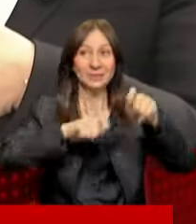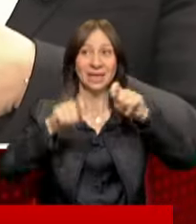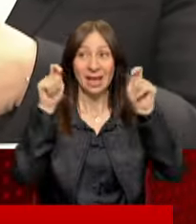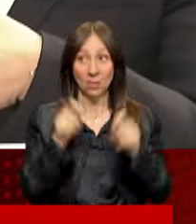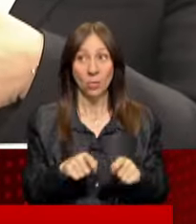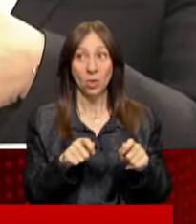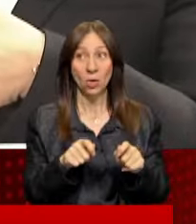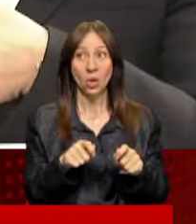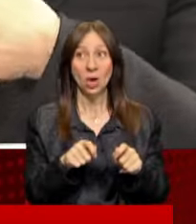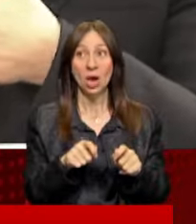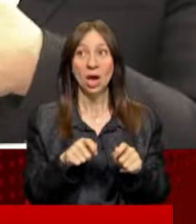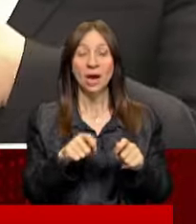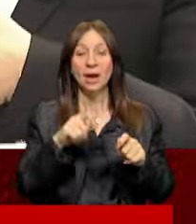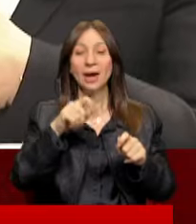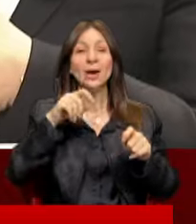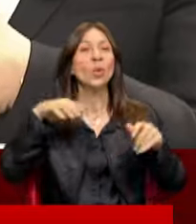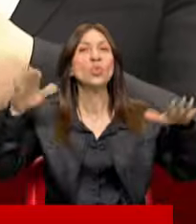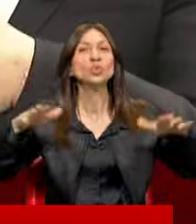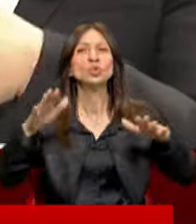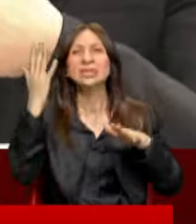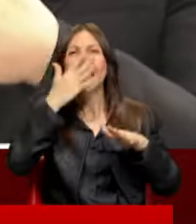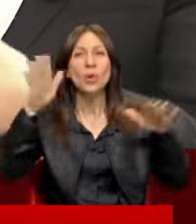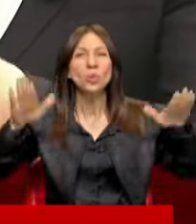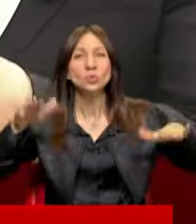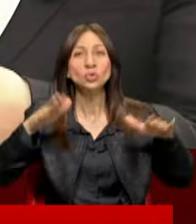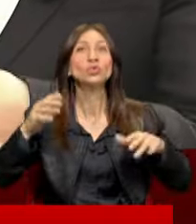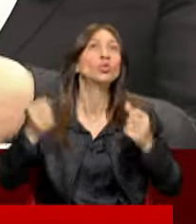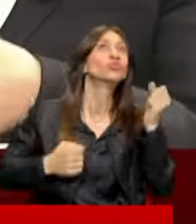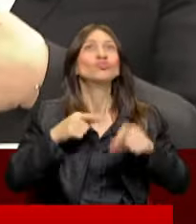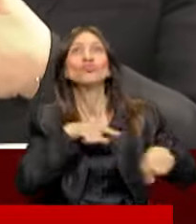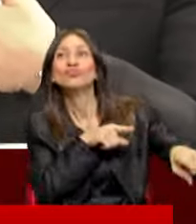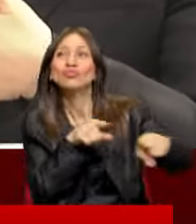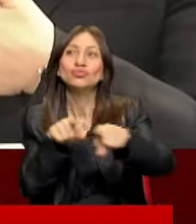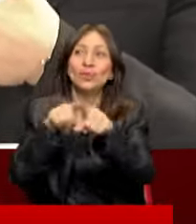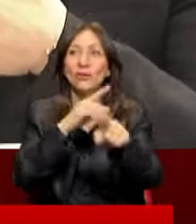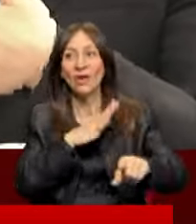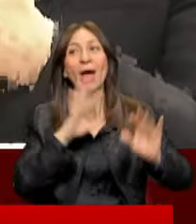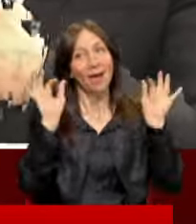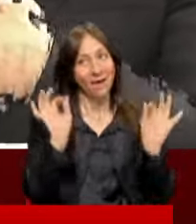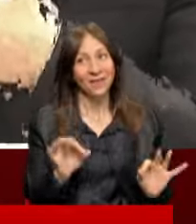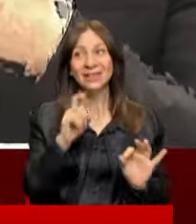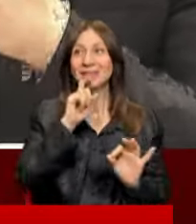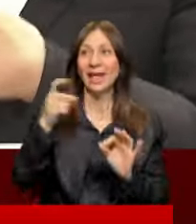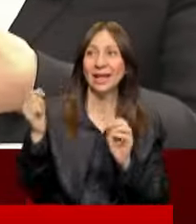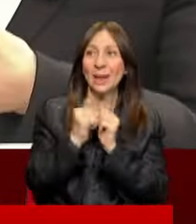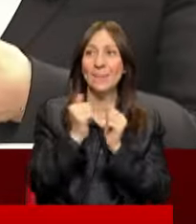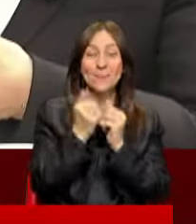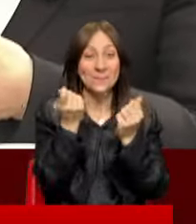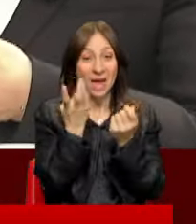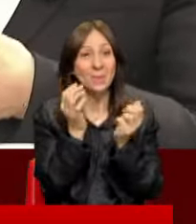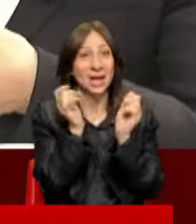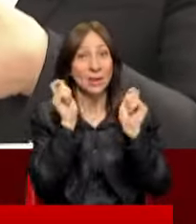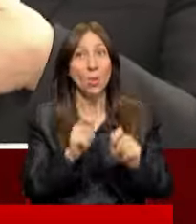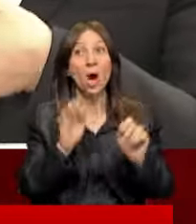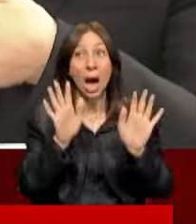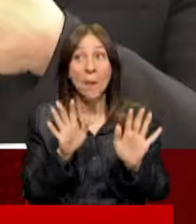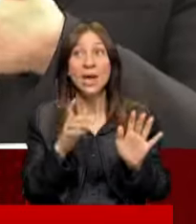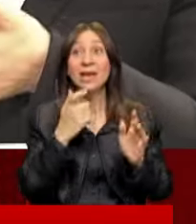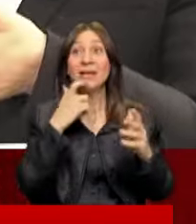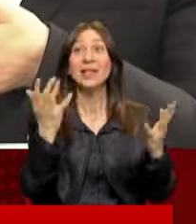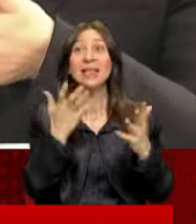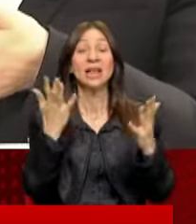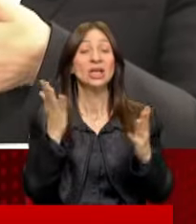gerçekleştiriyor. Karga mevzusuna gelince, evet karga kovalıyor Mustafa. Kargayı dayısıyla birlikte birkaç kere kovalıyor ama